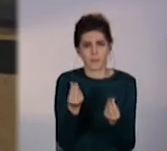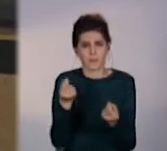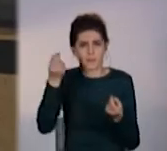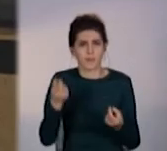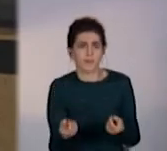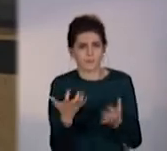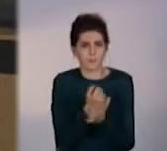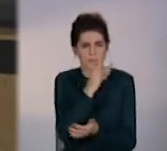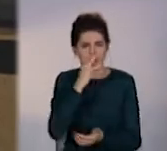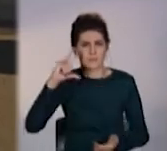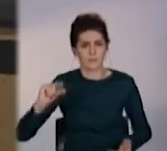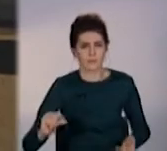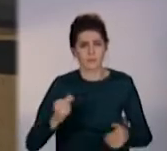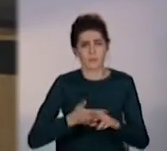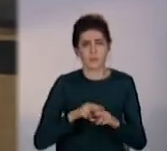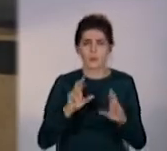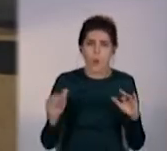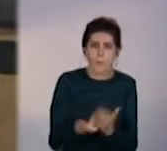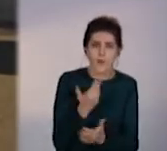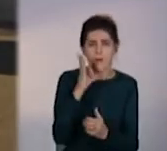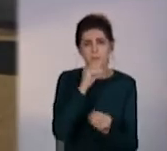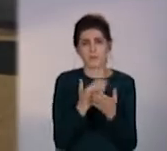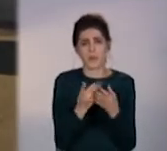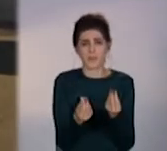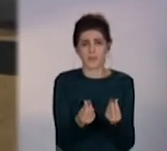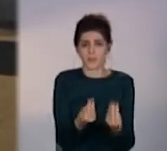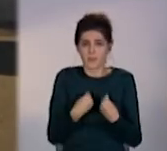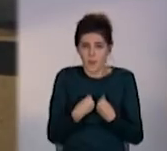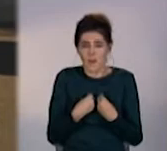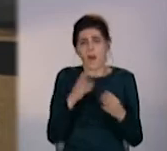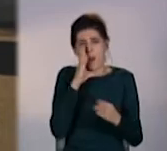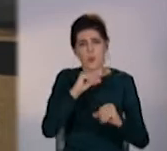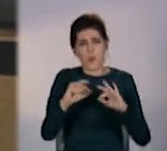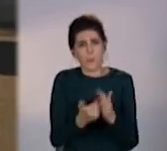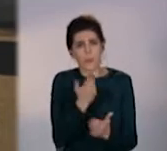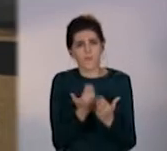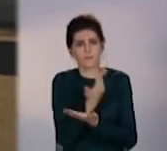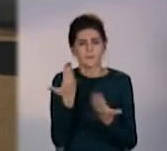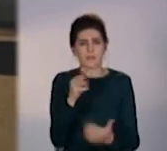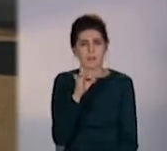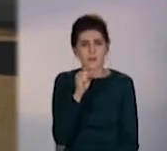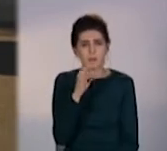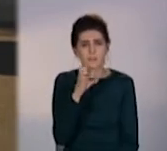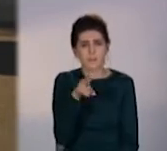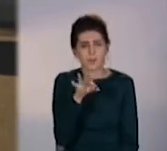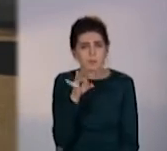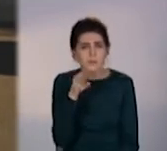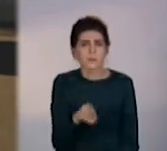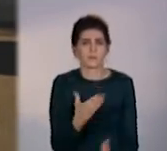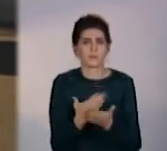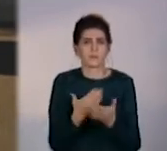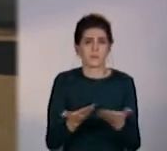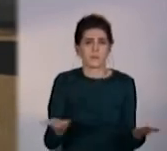и обновлению скорейшему транспорта, и повышению качества услуг. Ну, в принципі, всього того,